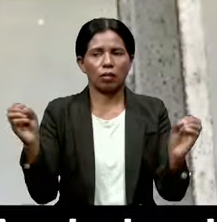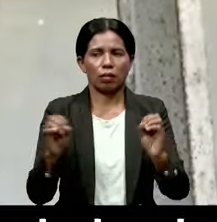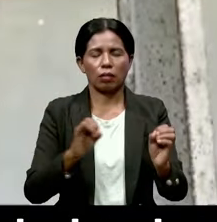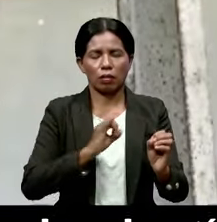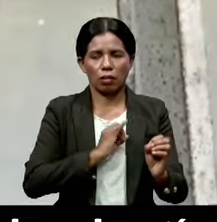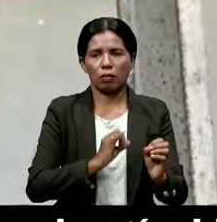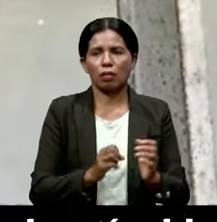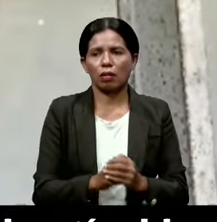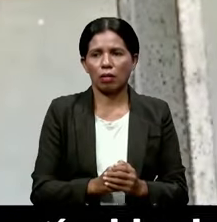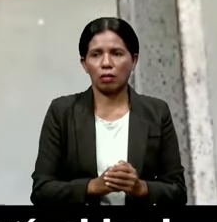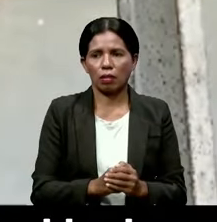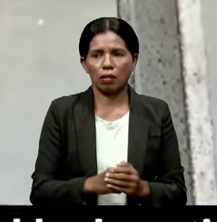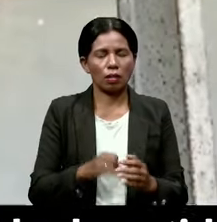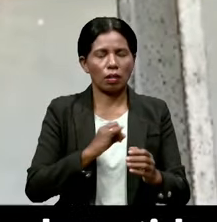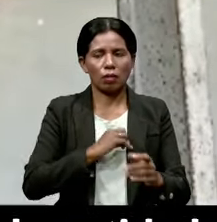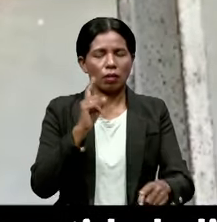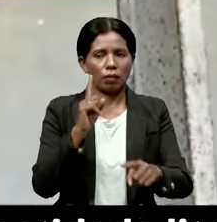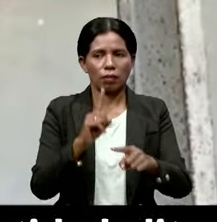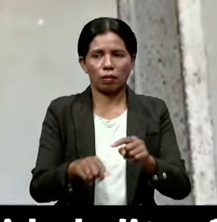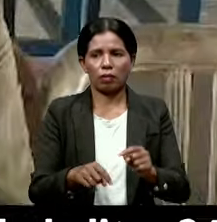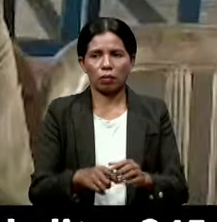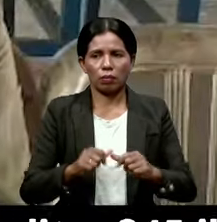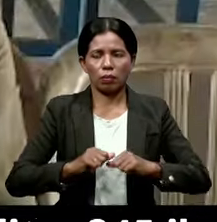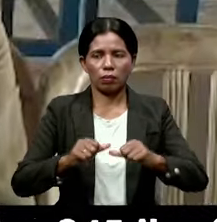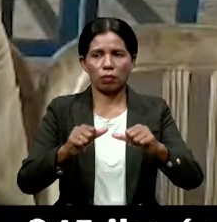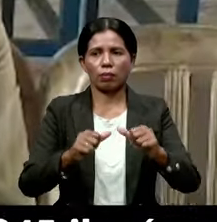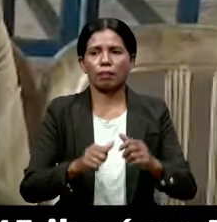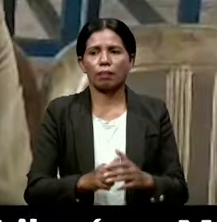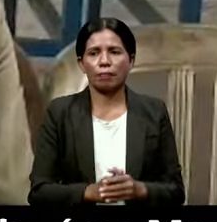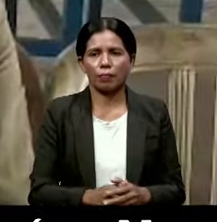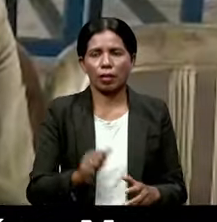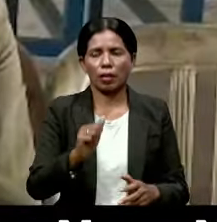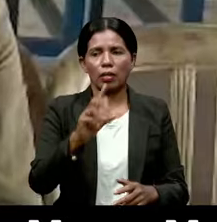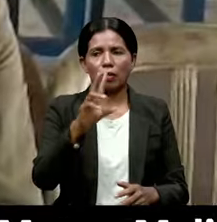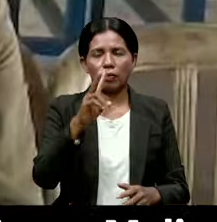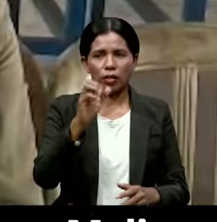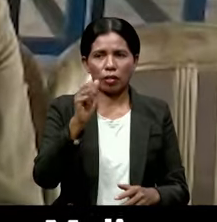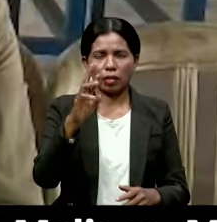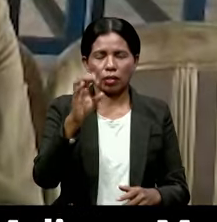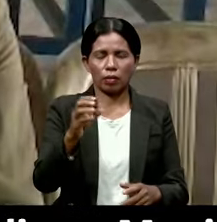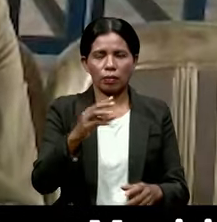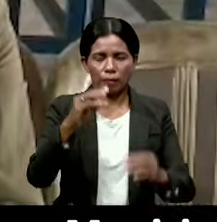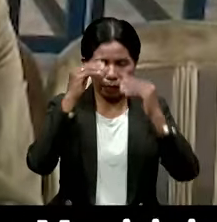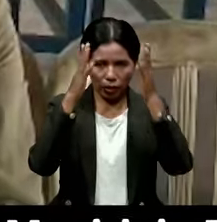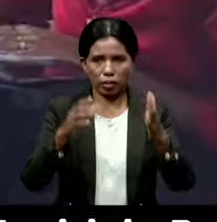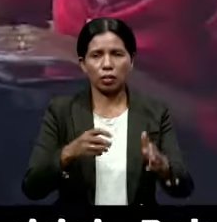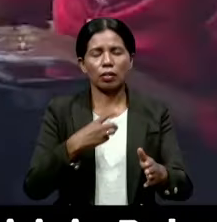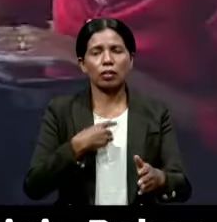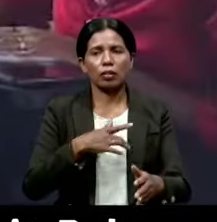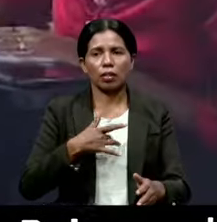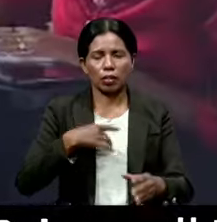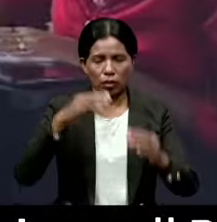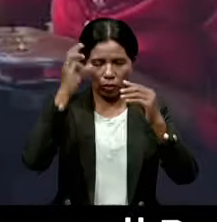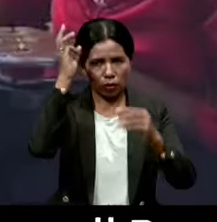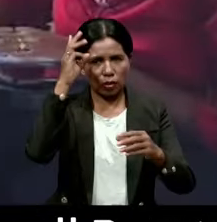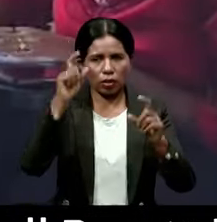então cari atang aula bele atu continue Álvaro Afonso Pereira professor usi Bobonaro senti preocupado tamba tem